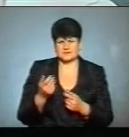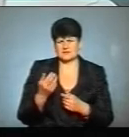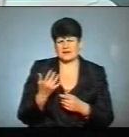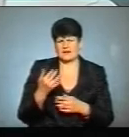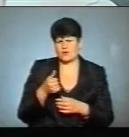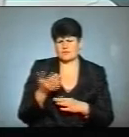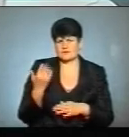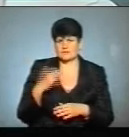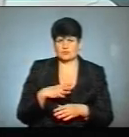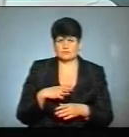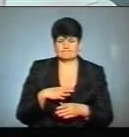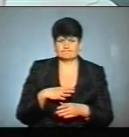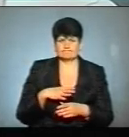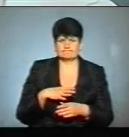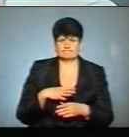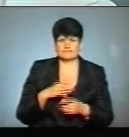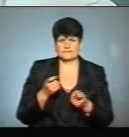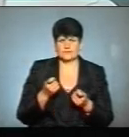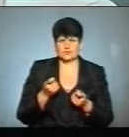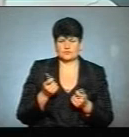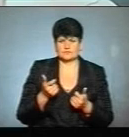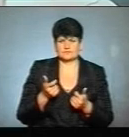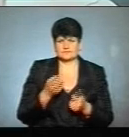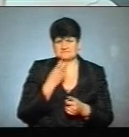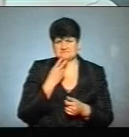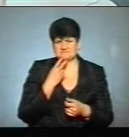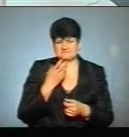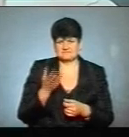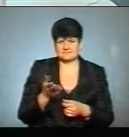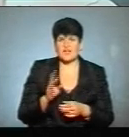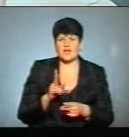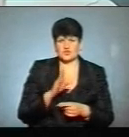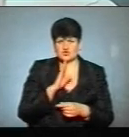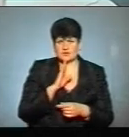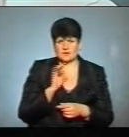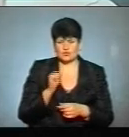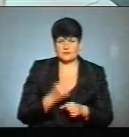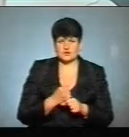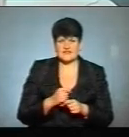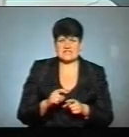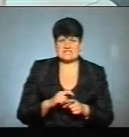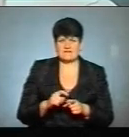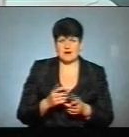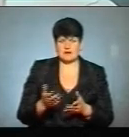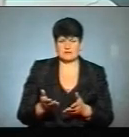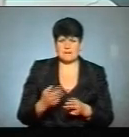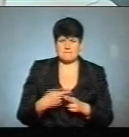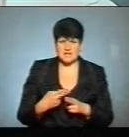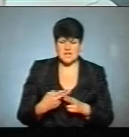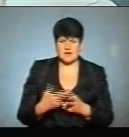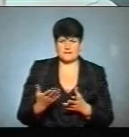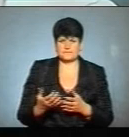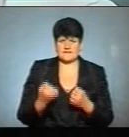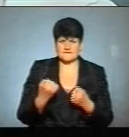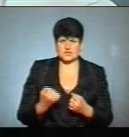назад, віднісся трошечки так скептично, як це жінка буде працювати зварником, там же ж метал, там же ж